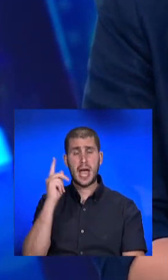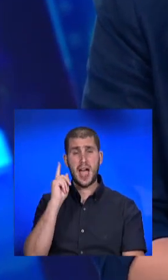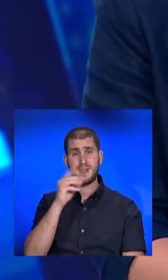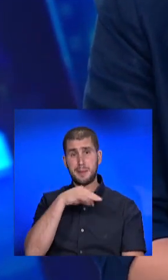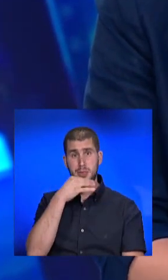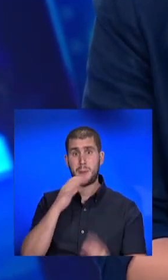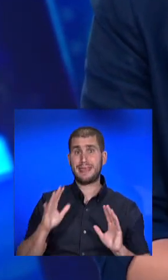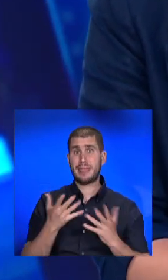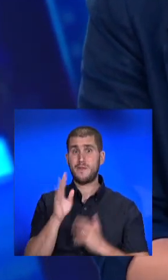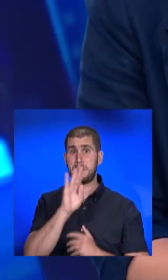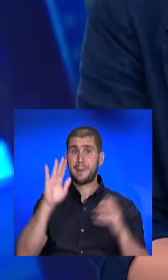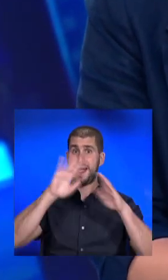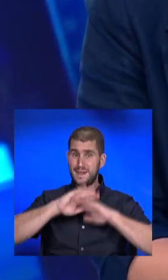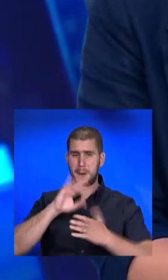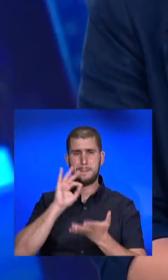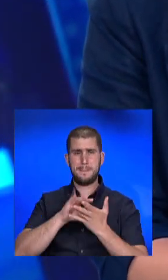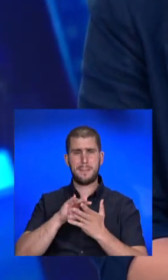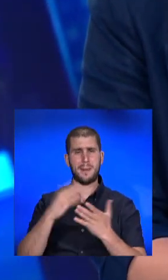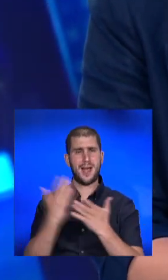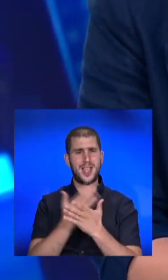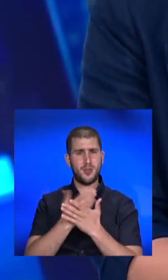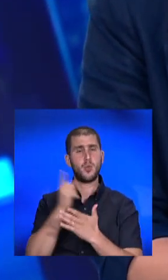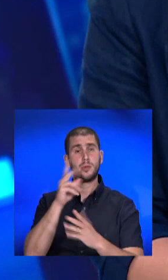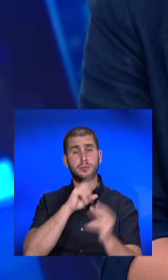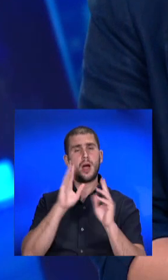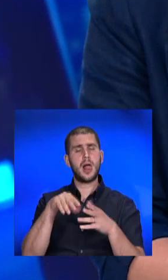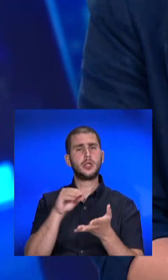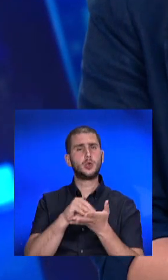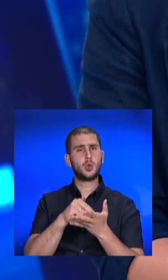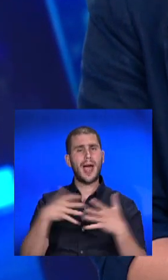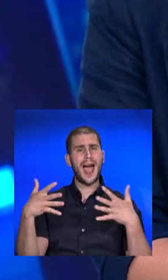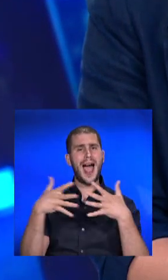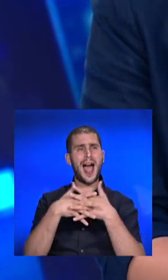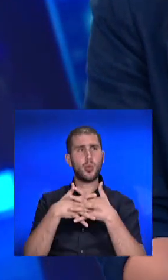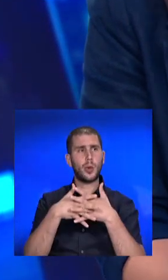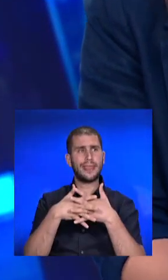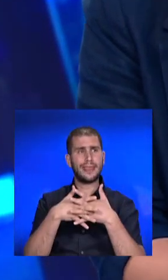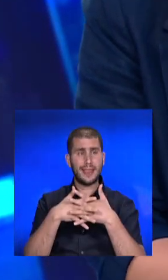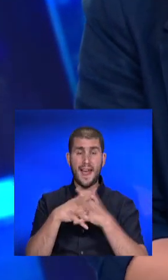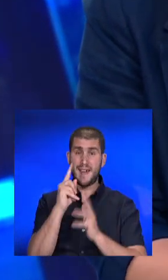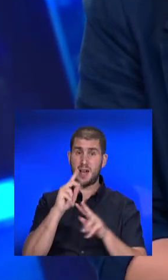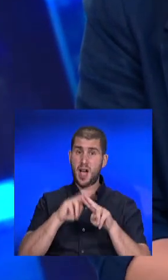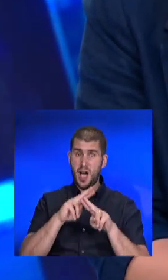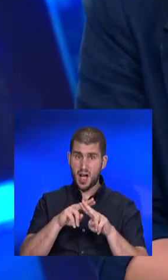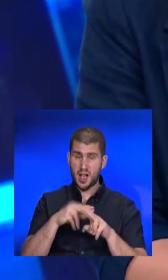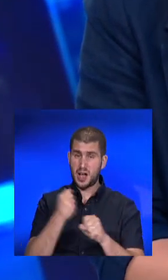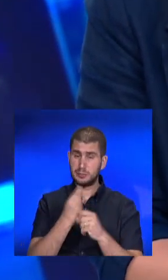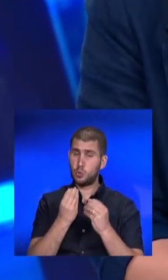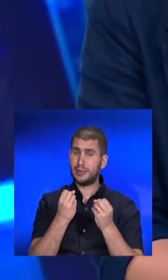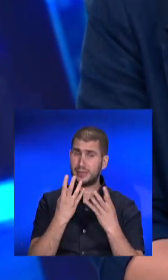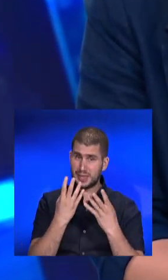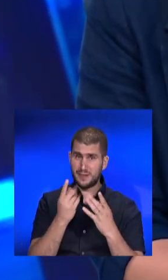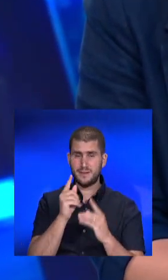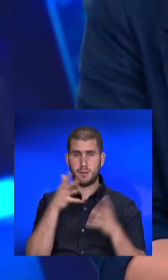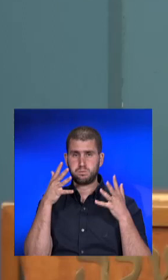של נתניהו הערב בזמן המהדורות המרכזיות הוא דיבר גם על הצורך באחדות, אבל אז עשה את הדבר הטבעי ועלה